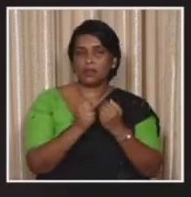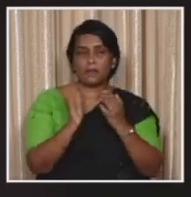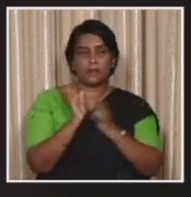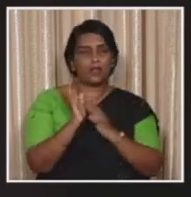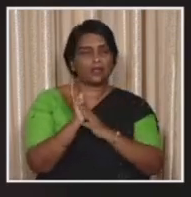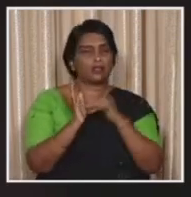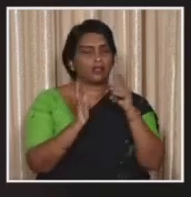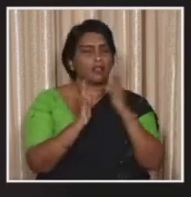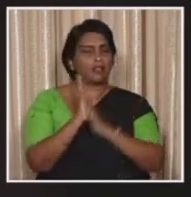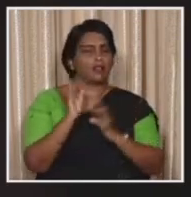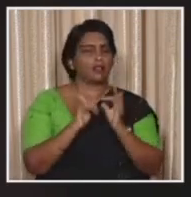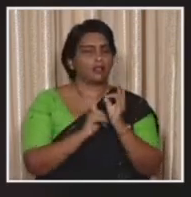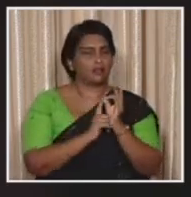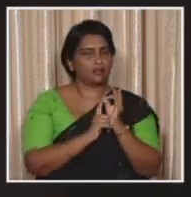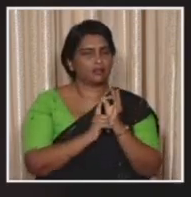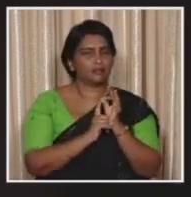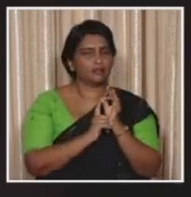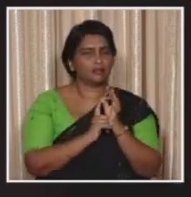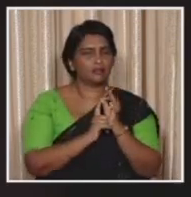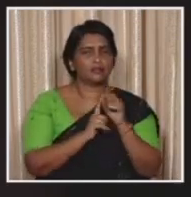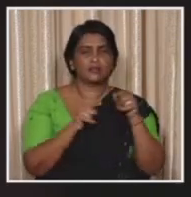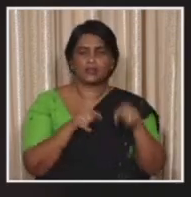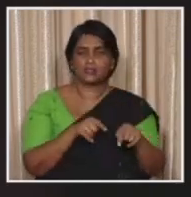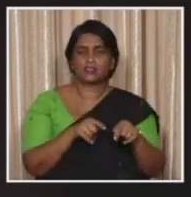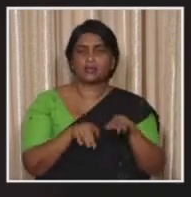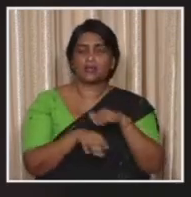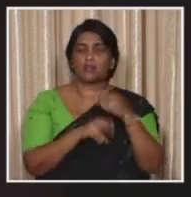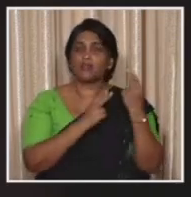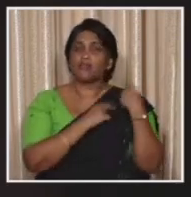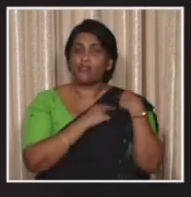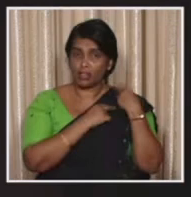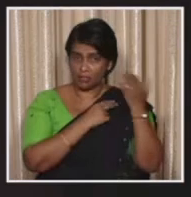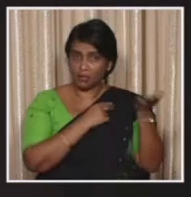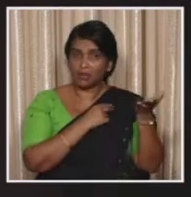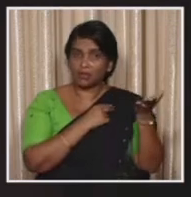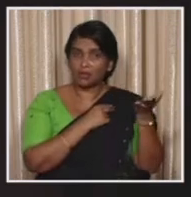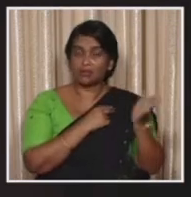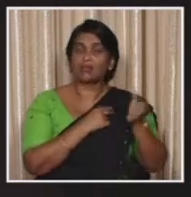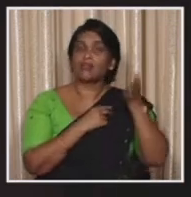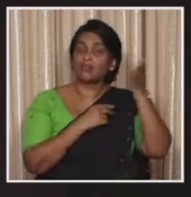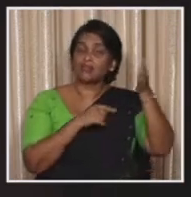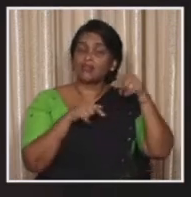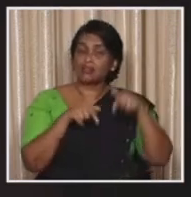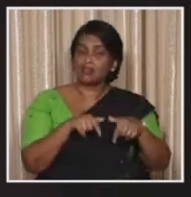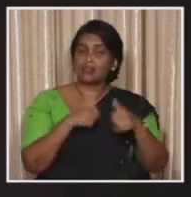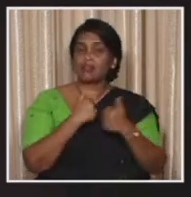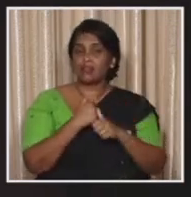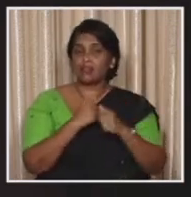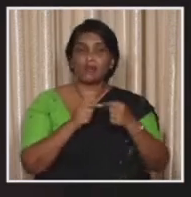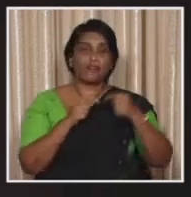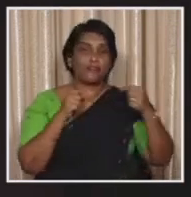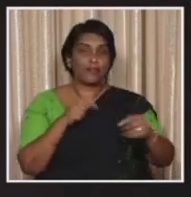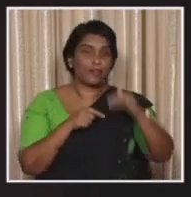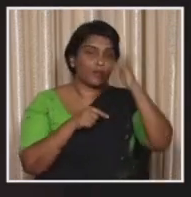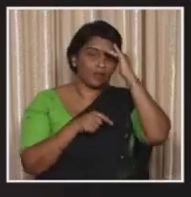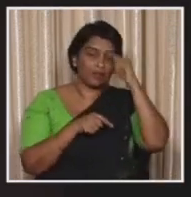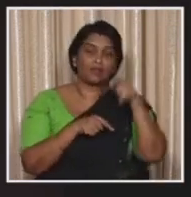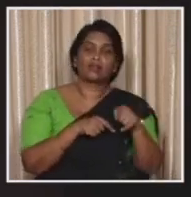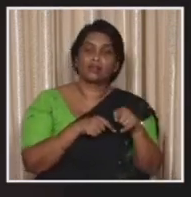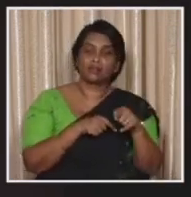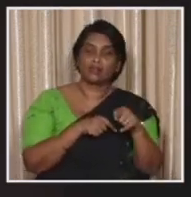මහින්දානන්ද අලුත්ගමගේ මැතිතුමා මේ එතුමාගේ භූමිකාවද කරන්නේ එතුමා දැන් හදාගෙන තියෙනවා විපක්ෂ